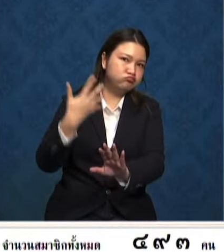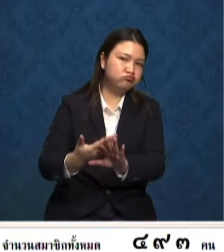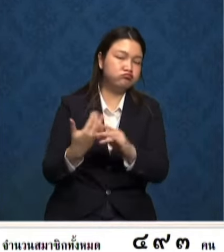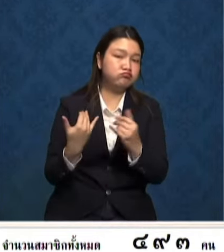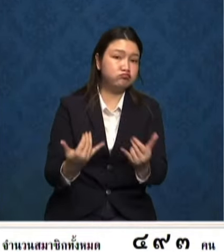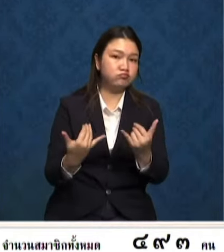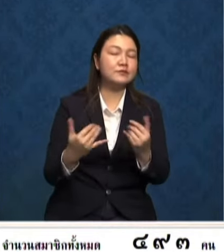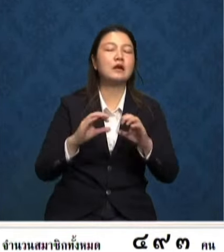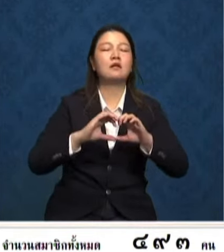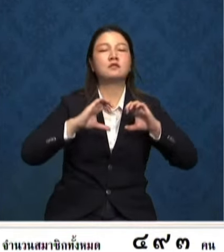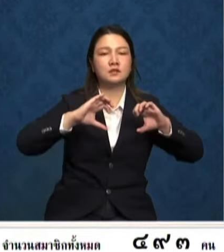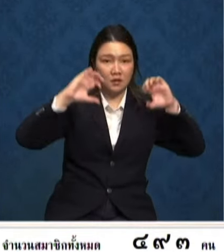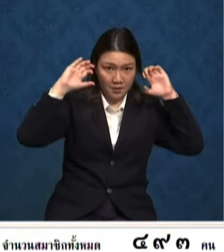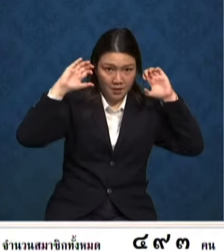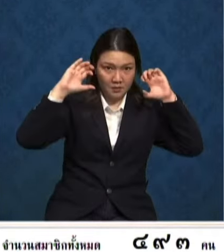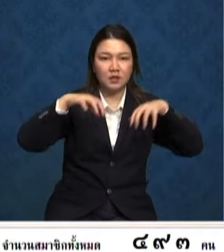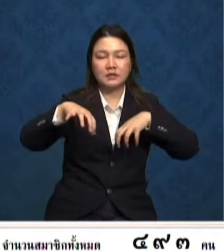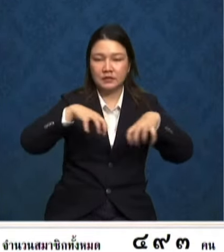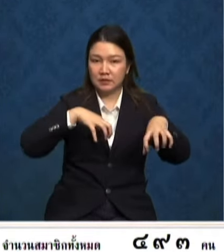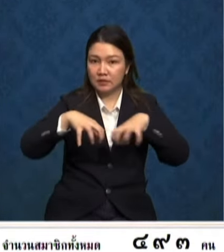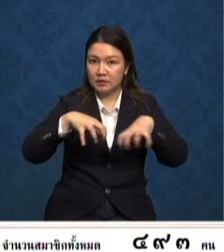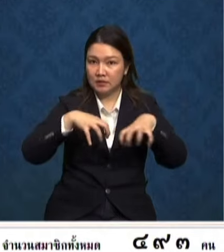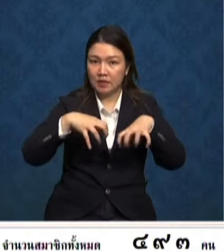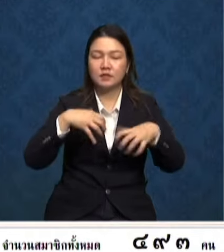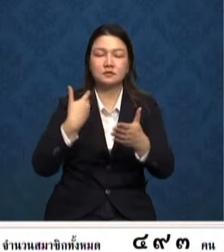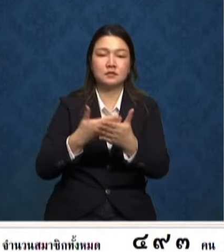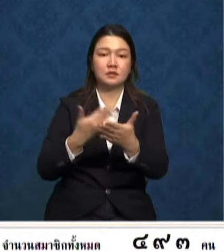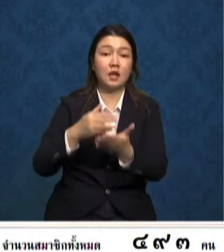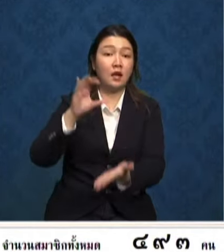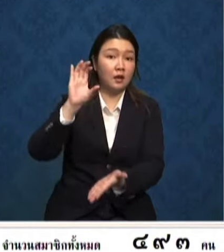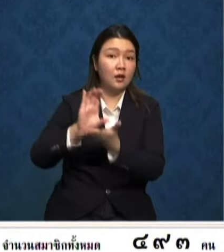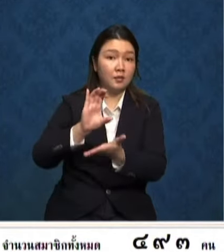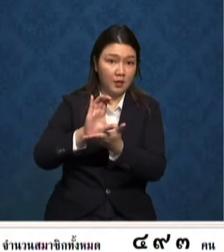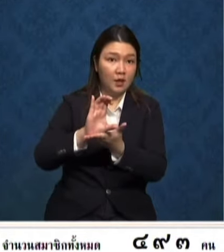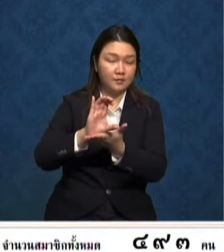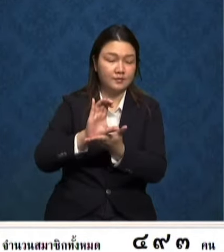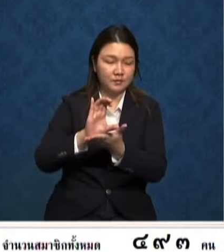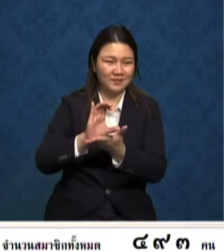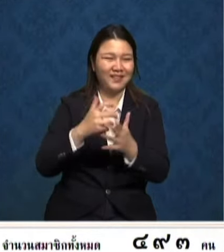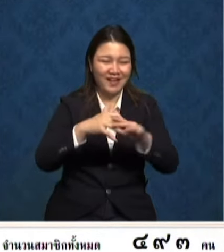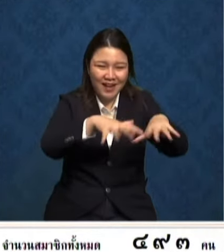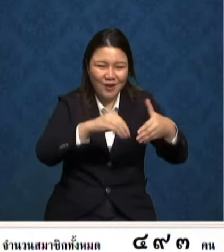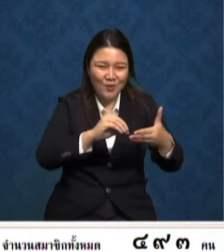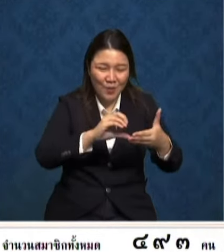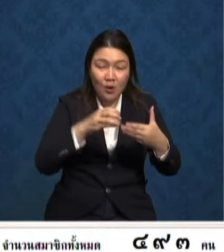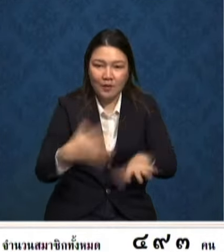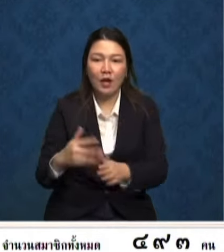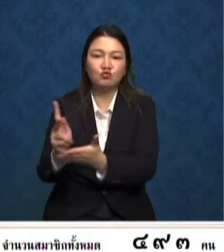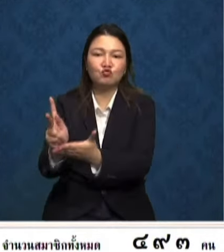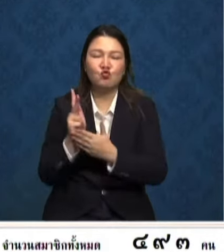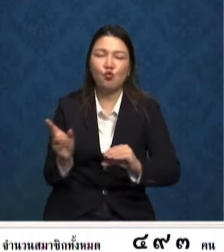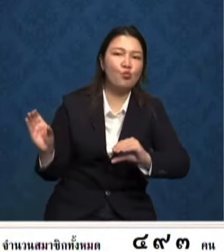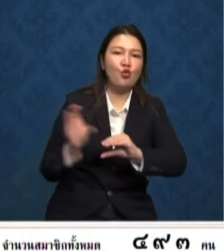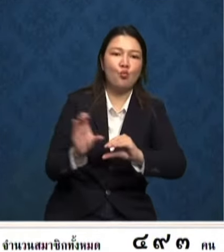ทุกรัฐบาลจัดงบประมาณขาดดุลแล้วก็กู้เงินชดเชยการขาดดุลงบประมาณมาอย่